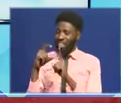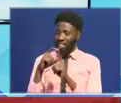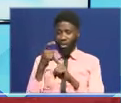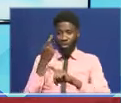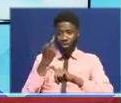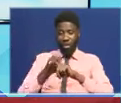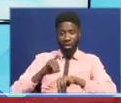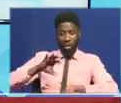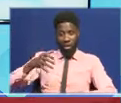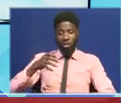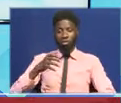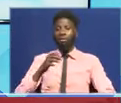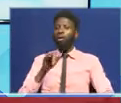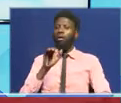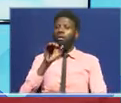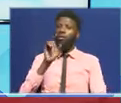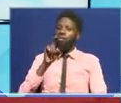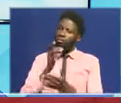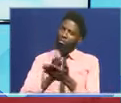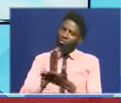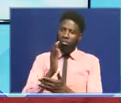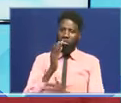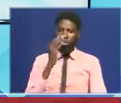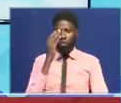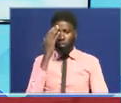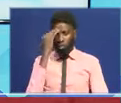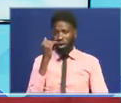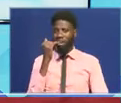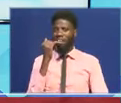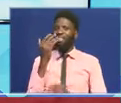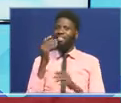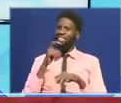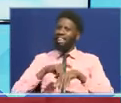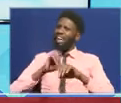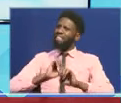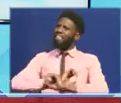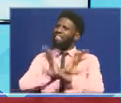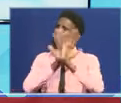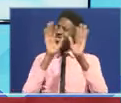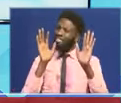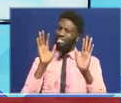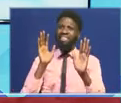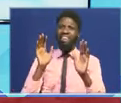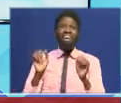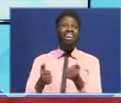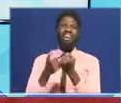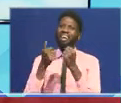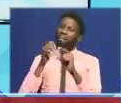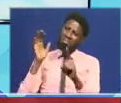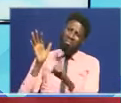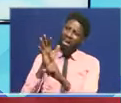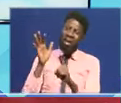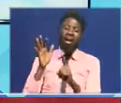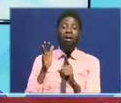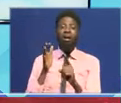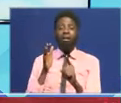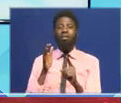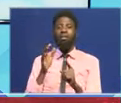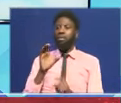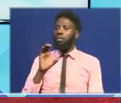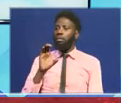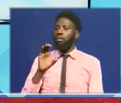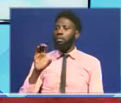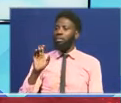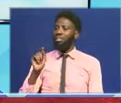kadhaa baada ya kushambuliwa mchana. Wafanyakazi hao wanasema licha kuwepo kwa picha za kamera za CCTV kama ushahidi